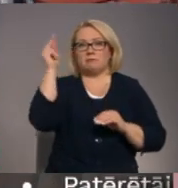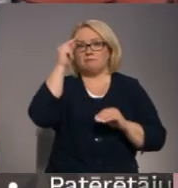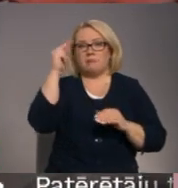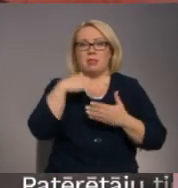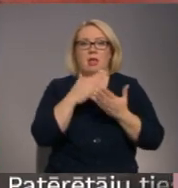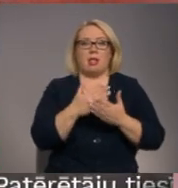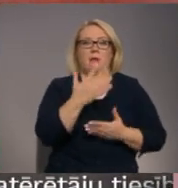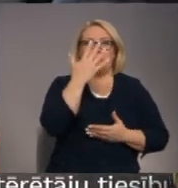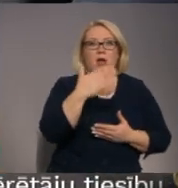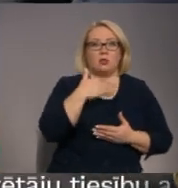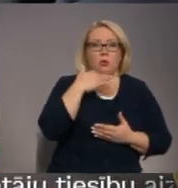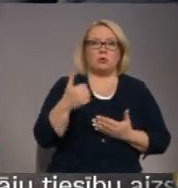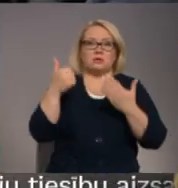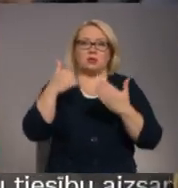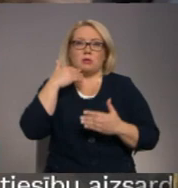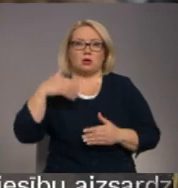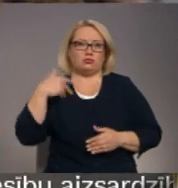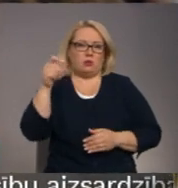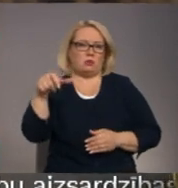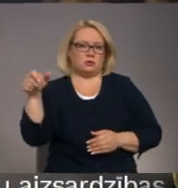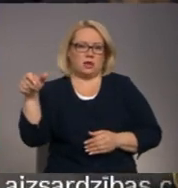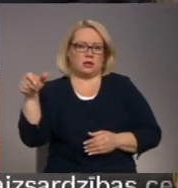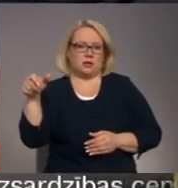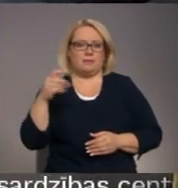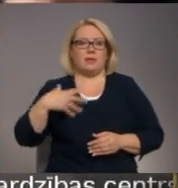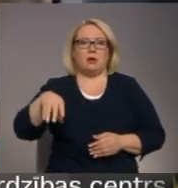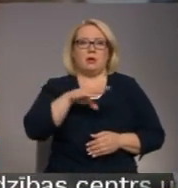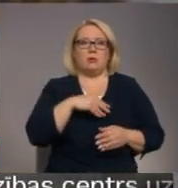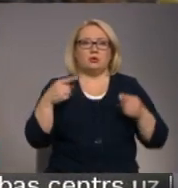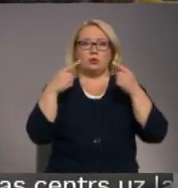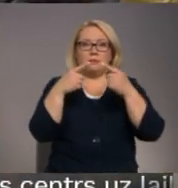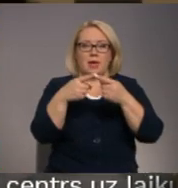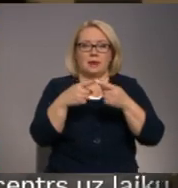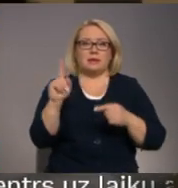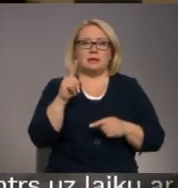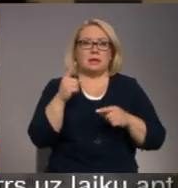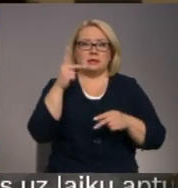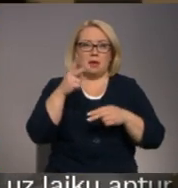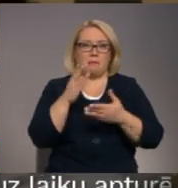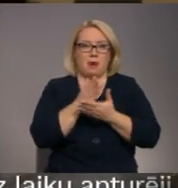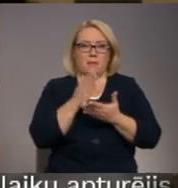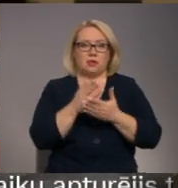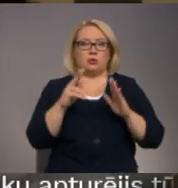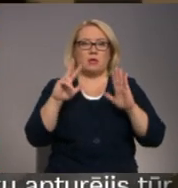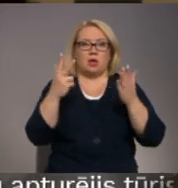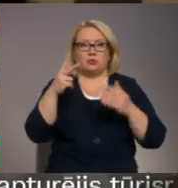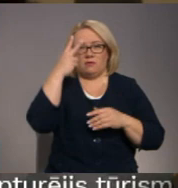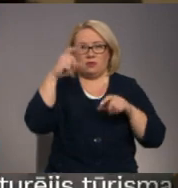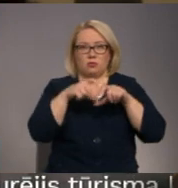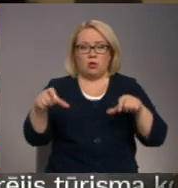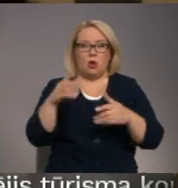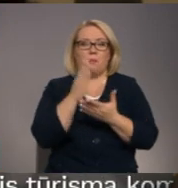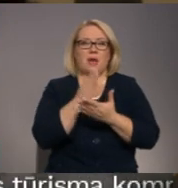daļa 5. un 6. Klašu audzēkņi. Mūsu mērķis ir arī tāds, kad beidzot 8. Skolu, beidzot šo